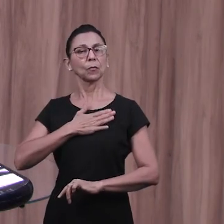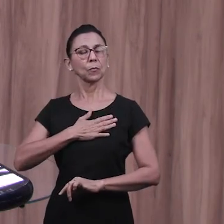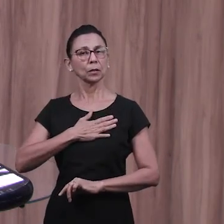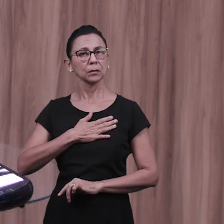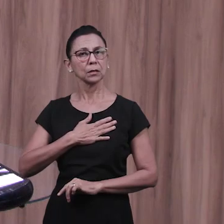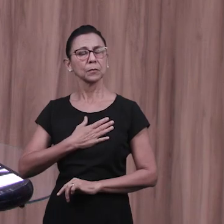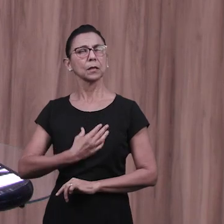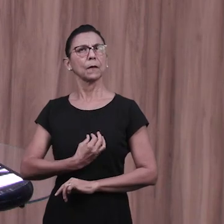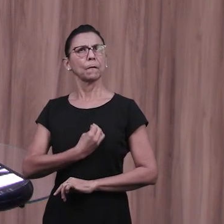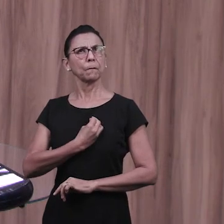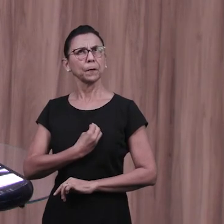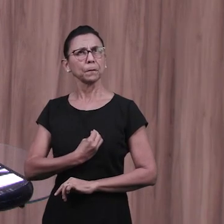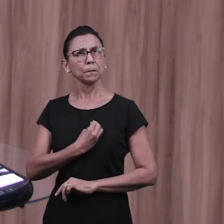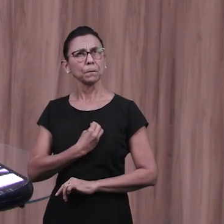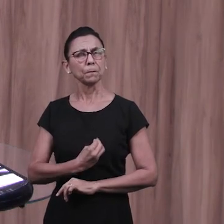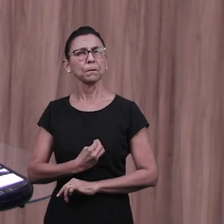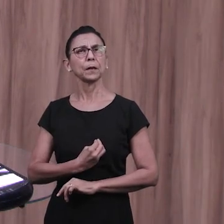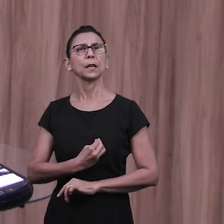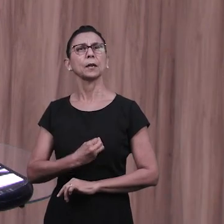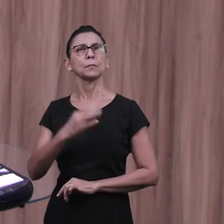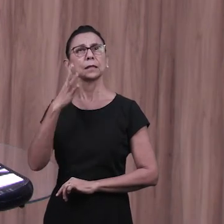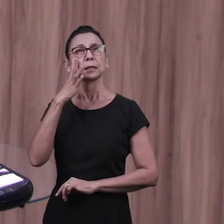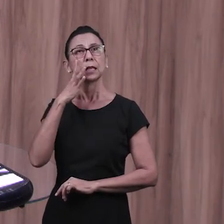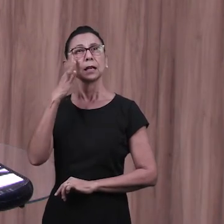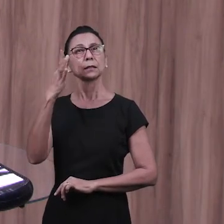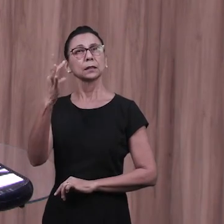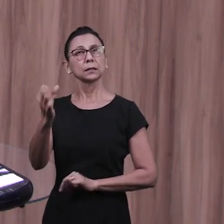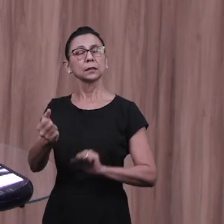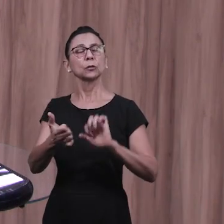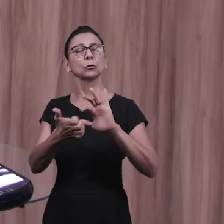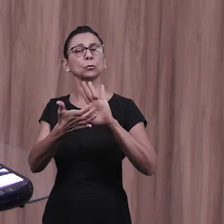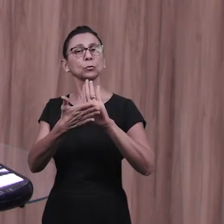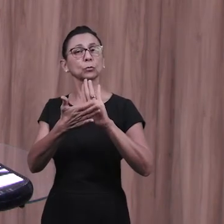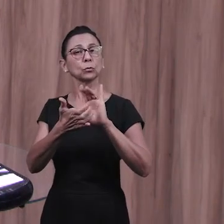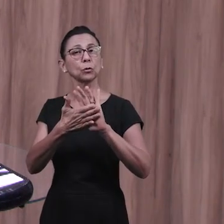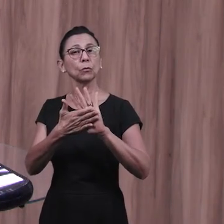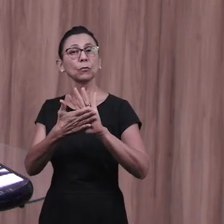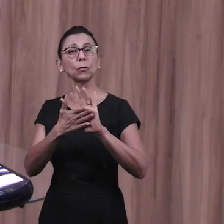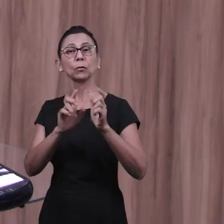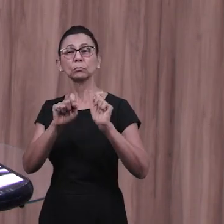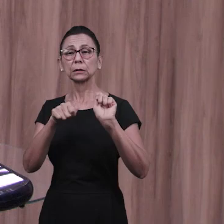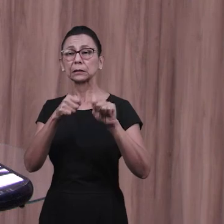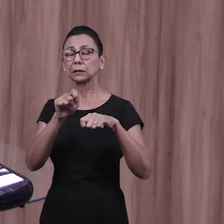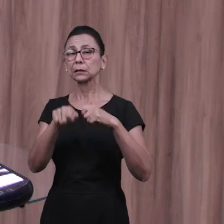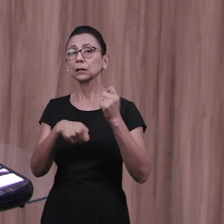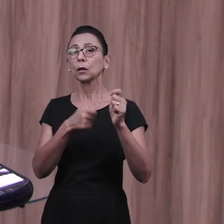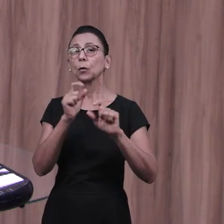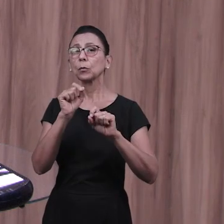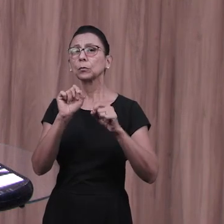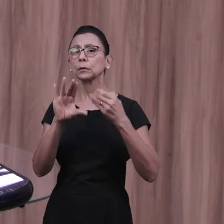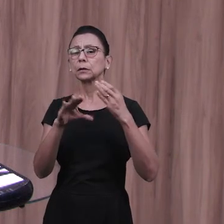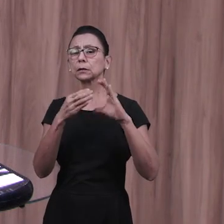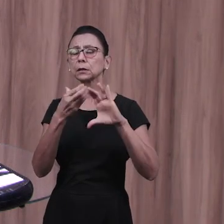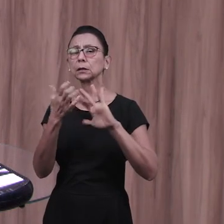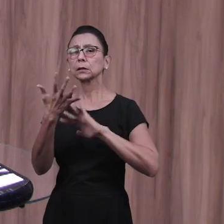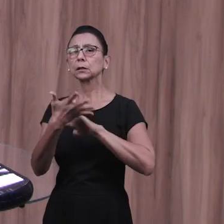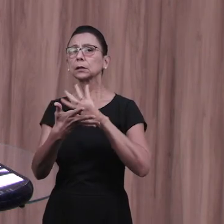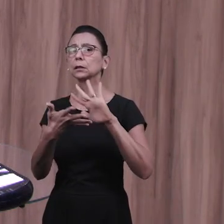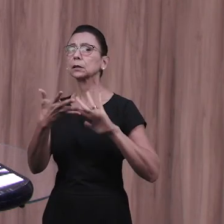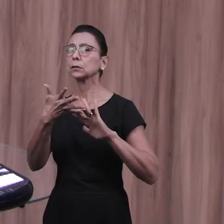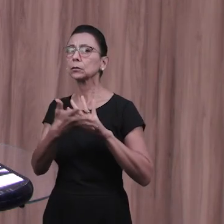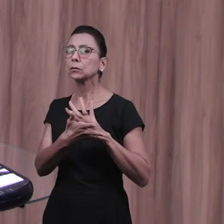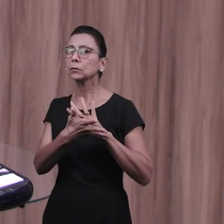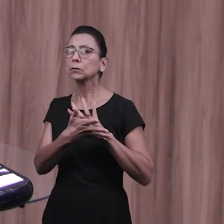prêter attention dans la lettre de la louange, dans ce que nous sommes en train de chanter. Et quand nous entendons,